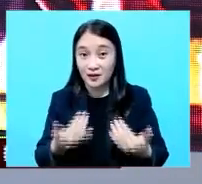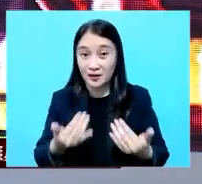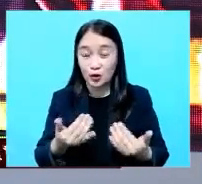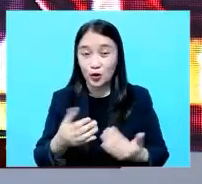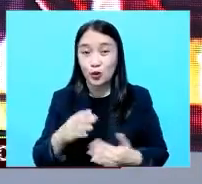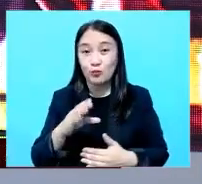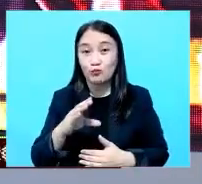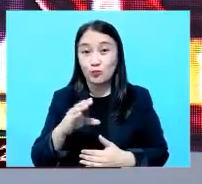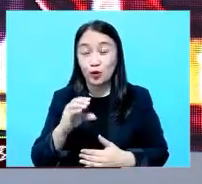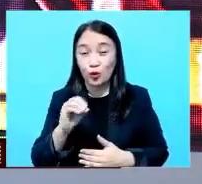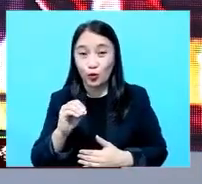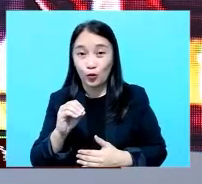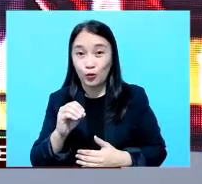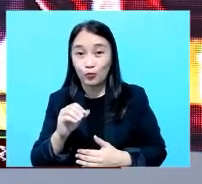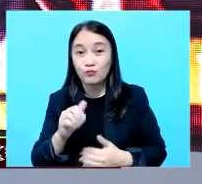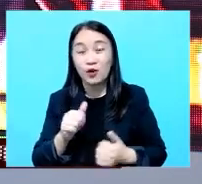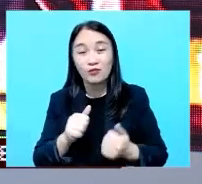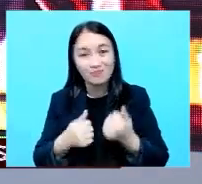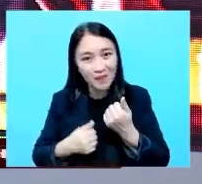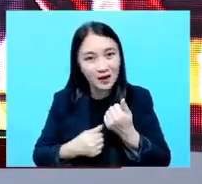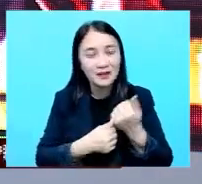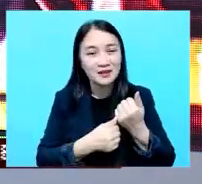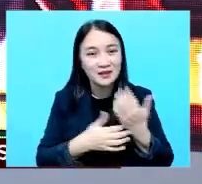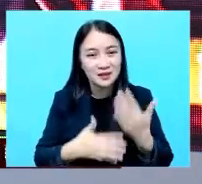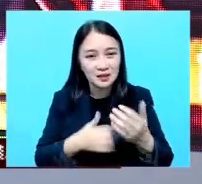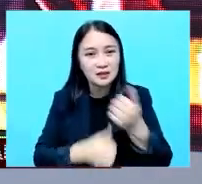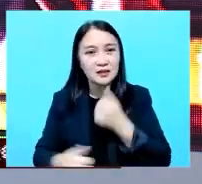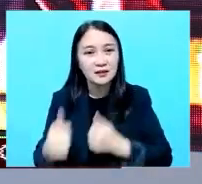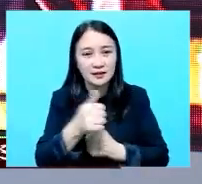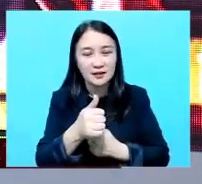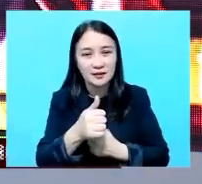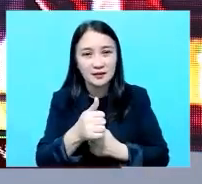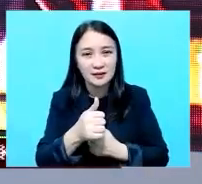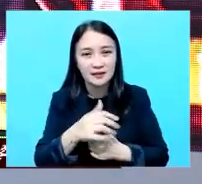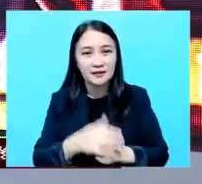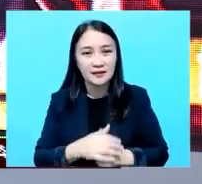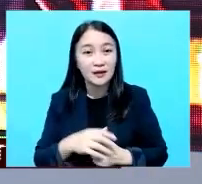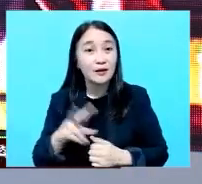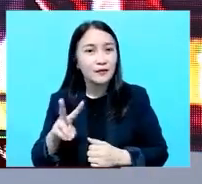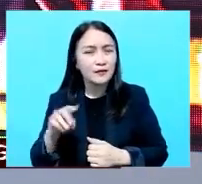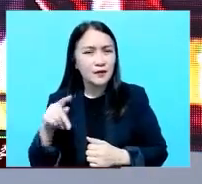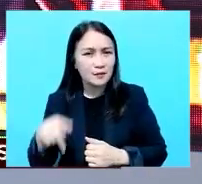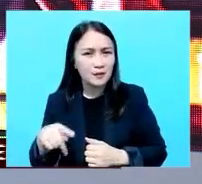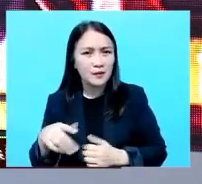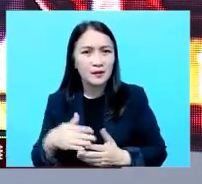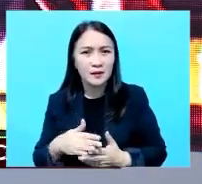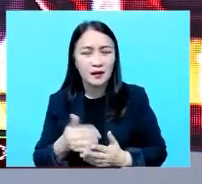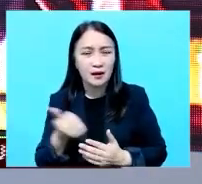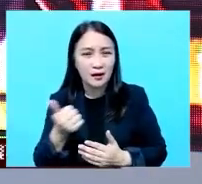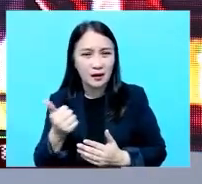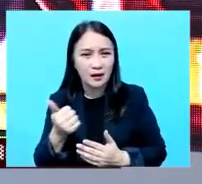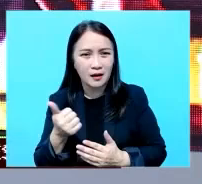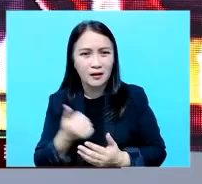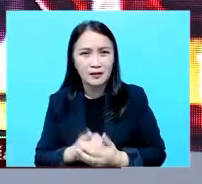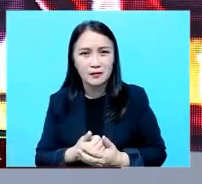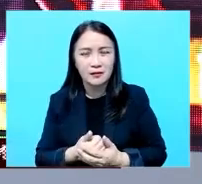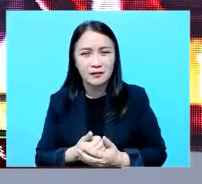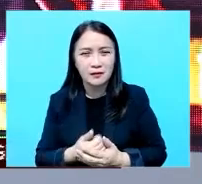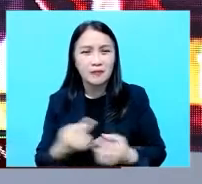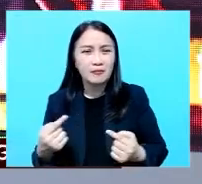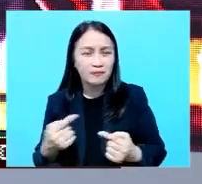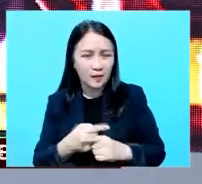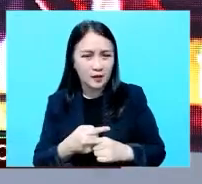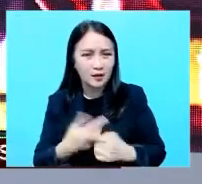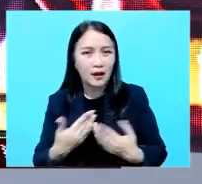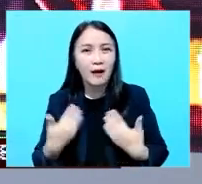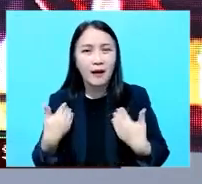NTF-LCAC, si Sara Duterte. Kilala ang VP sa kanyang stance laban sa mga kaliwa na magiging asset daw sa layunin ng task force.